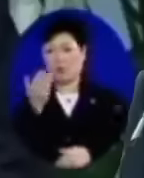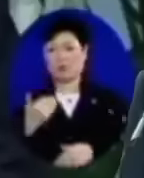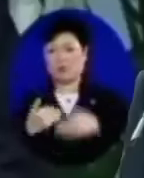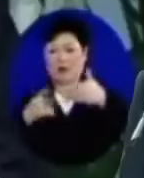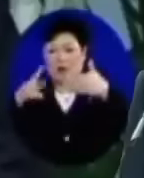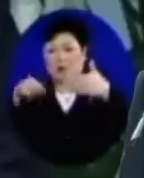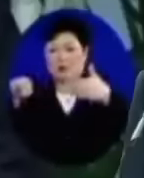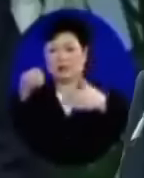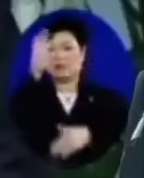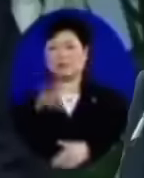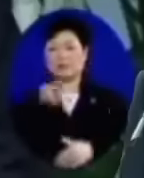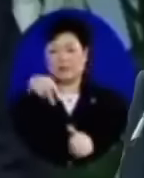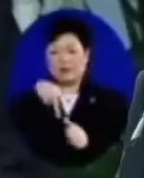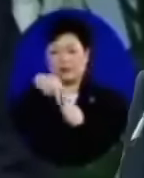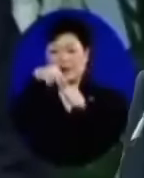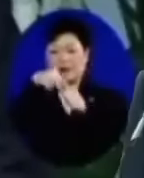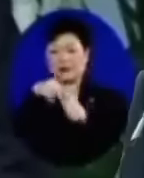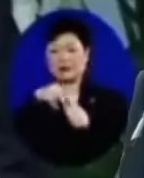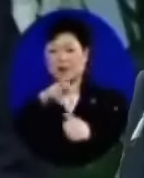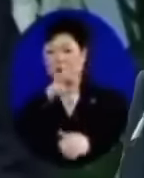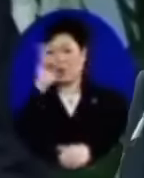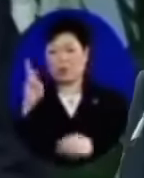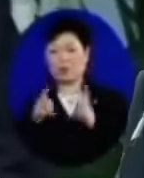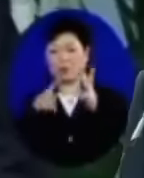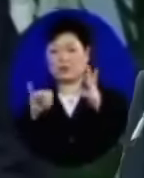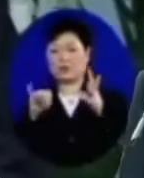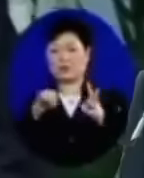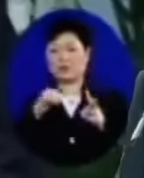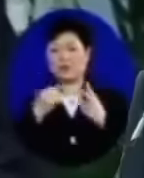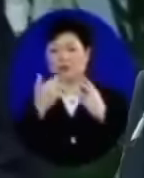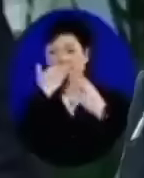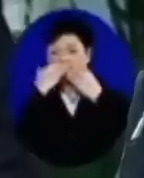있다가 오후 3시에 운명하시고